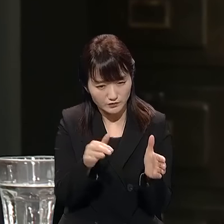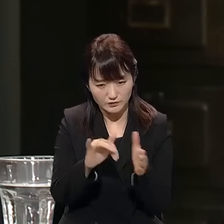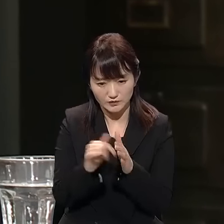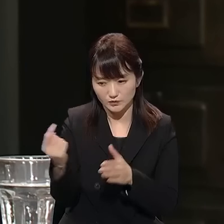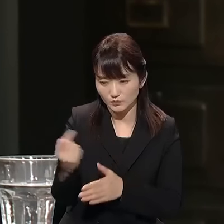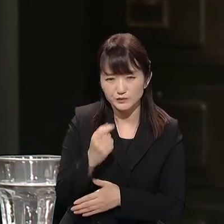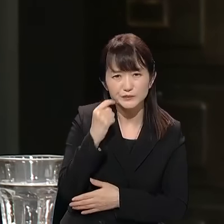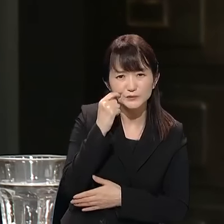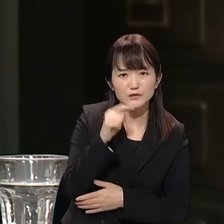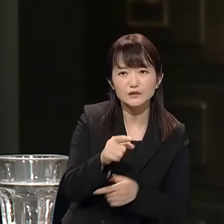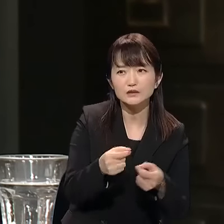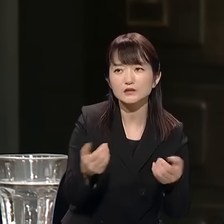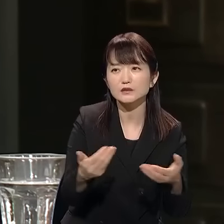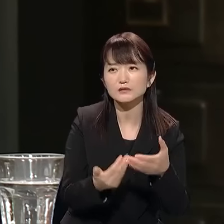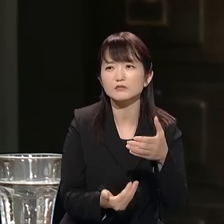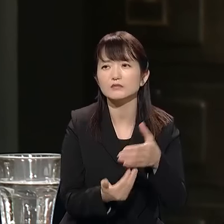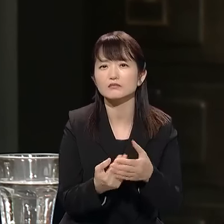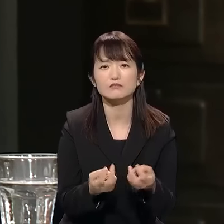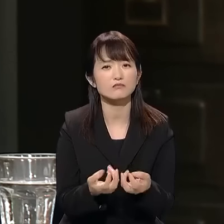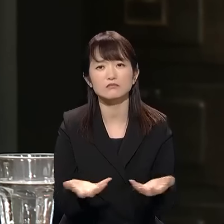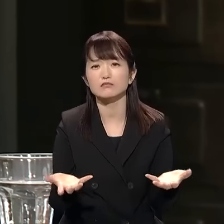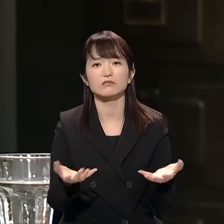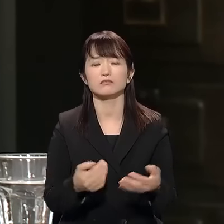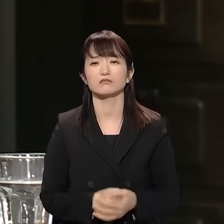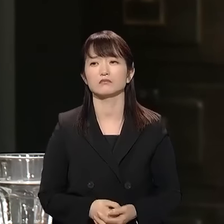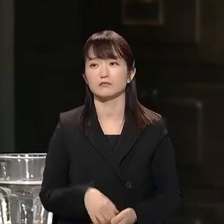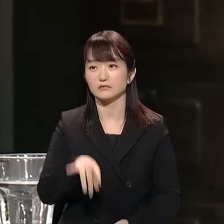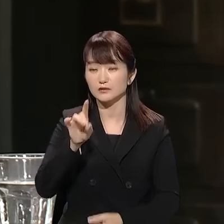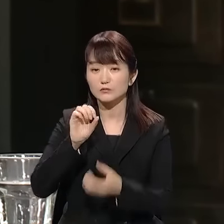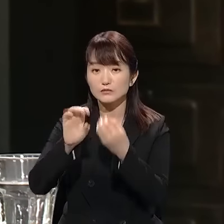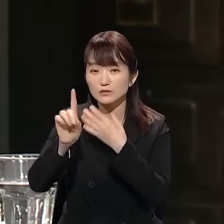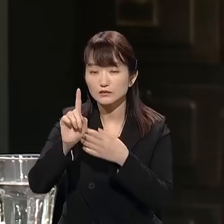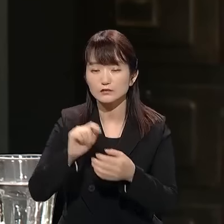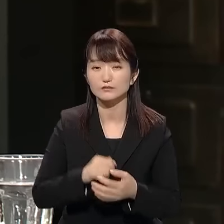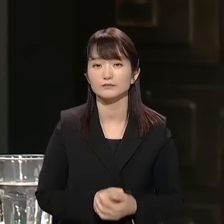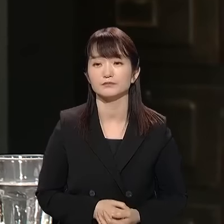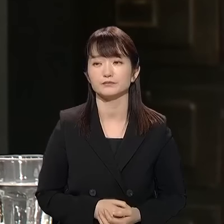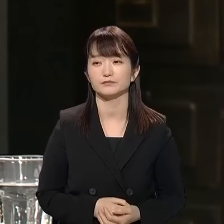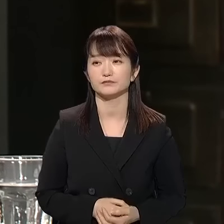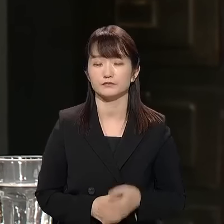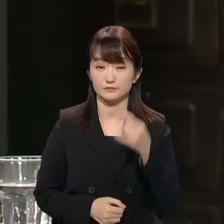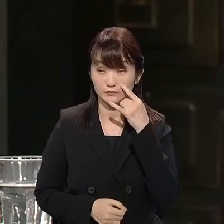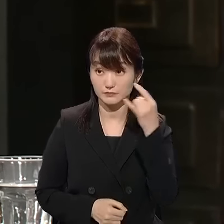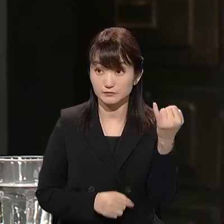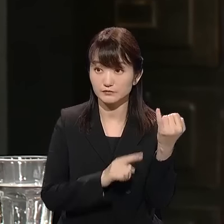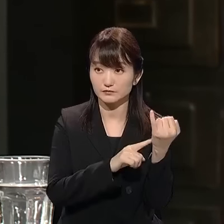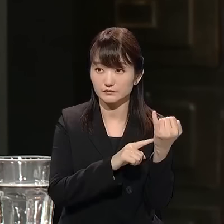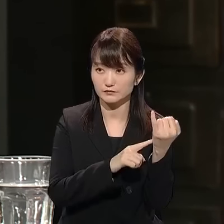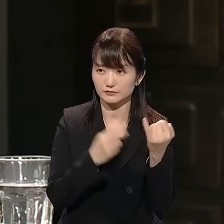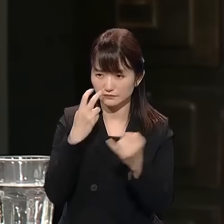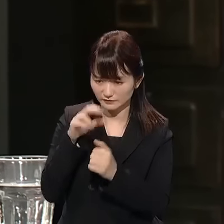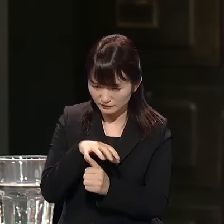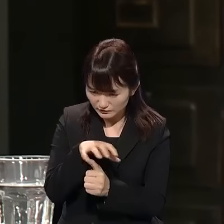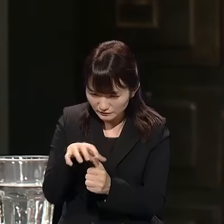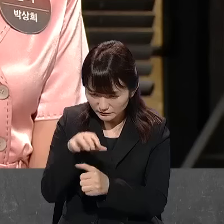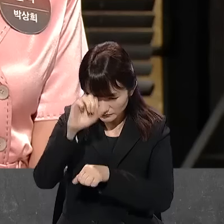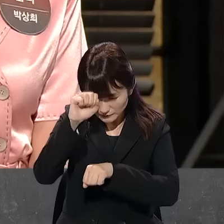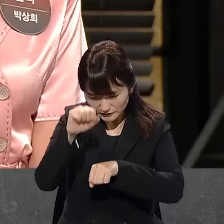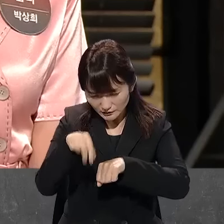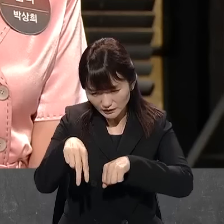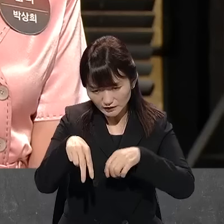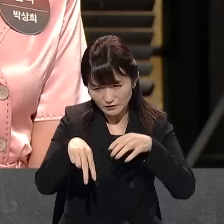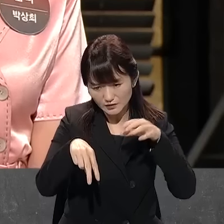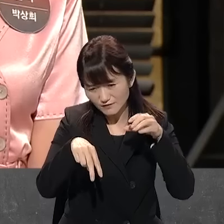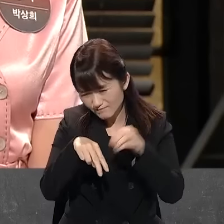저런 일이 벌어지면 진짜 속수 무 책이잖아요 처음에 뭐라고 했어요 오히려 어 어머님이 우리 보호사 물어 가지고